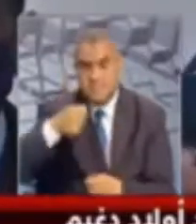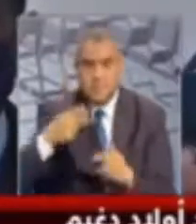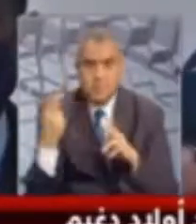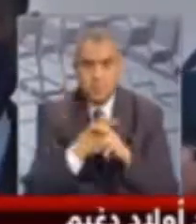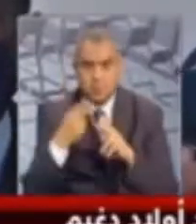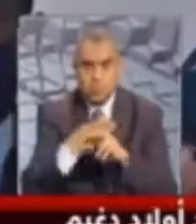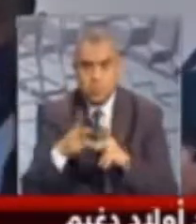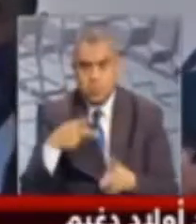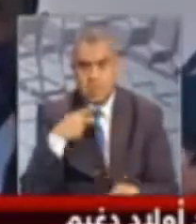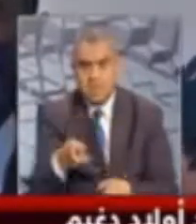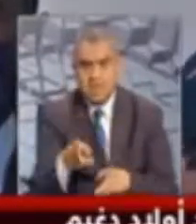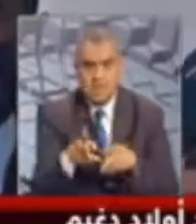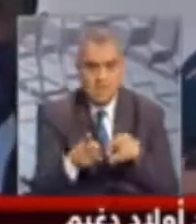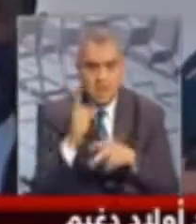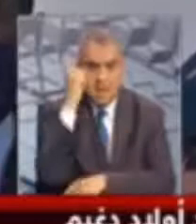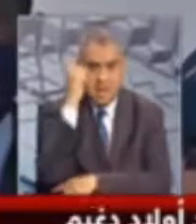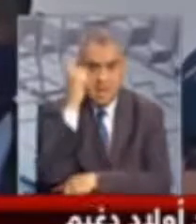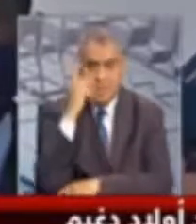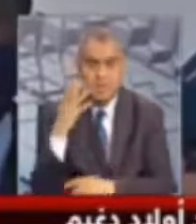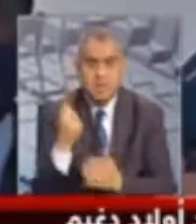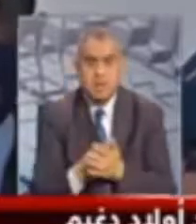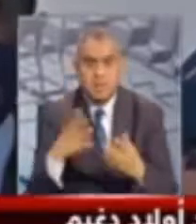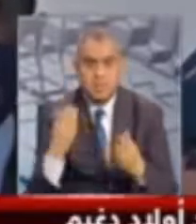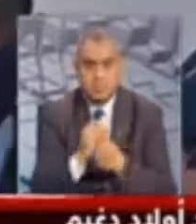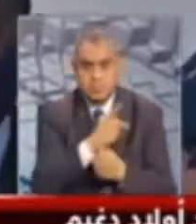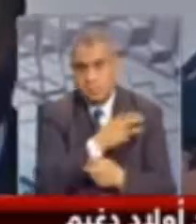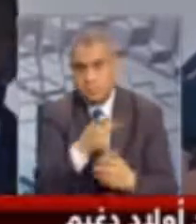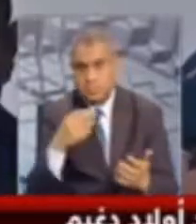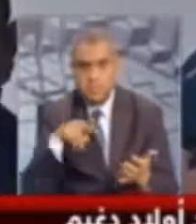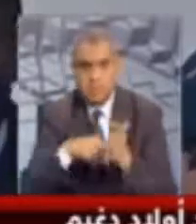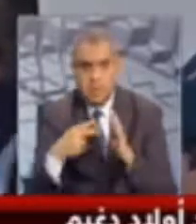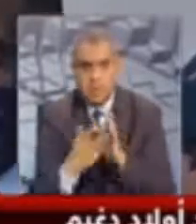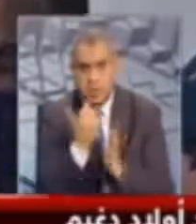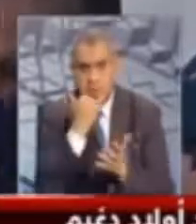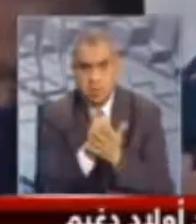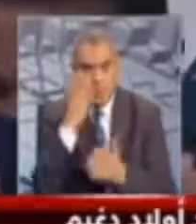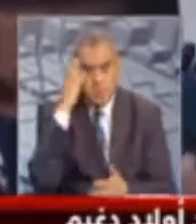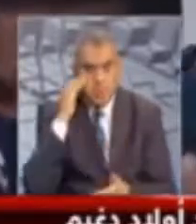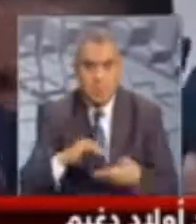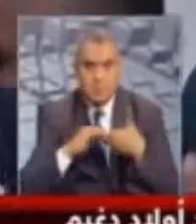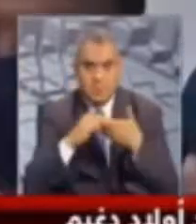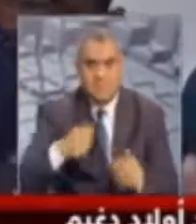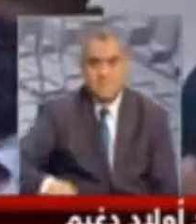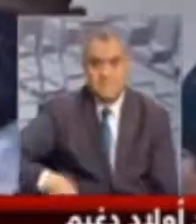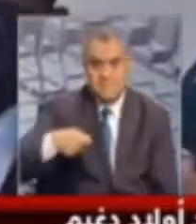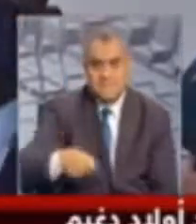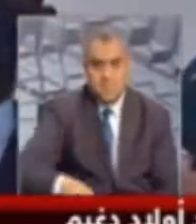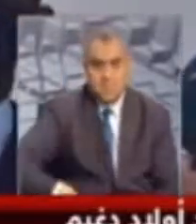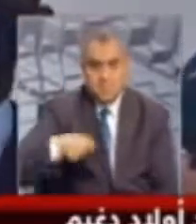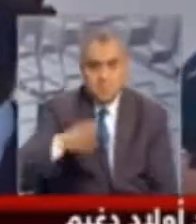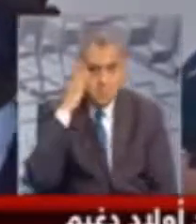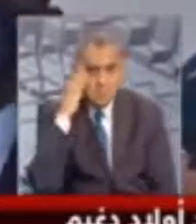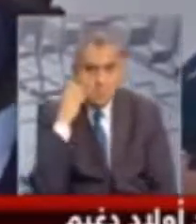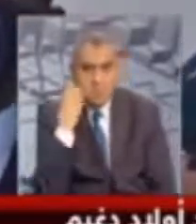كلهم افتتاح هذا المسجد، ونبارك ونهنئ أولئك الذين تبرعوا لصالح هذا المسجد ببنائه،